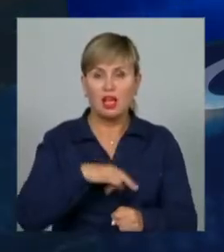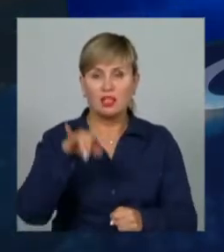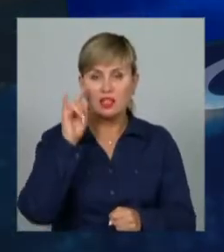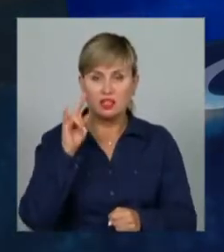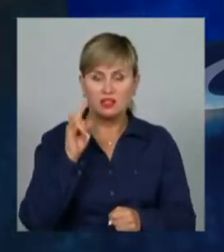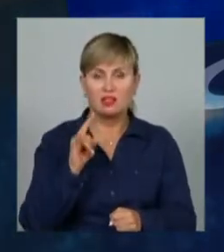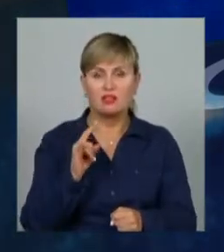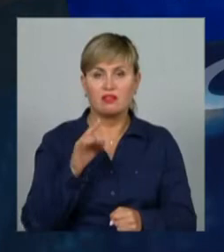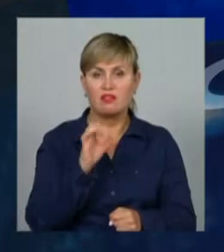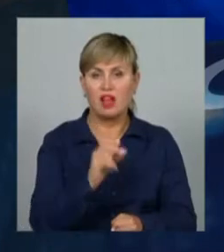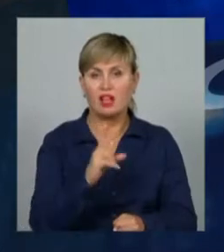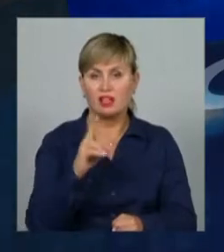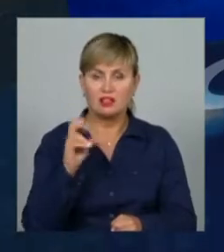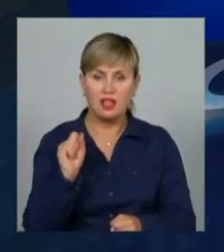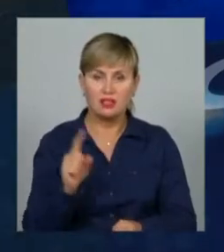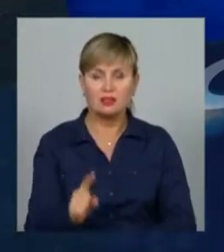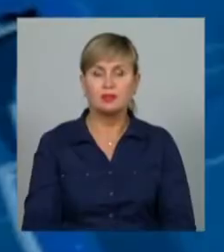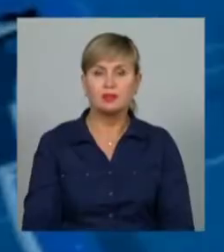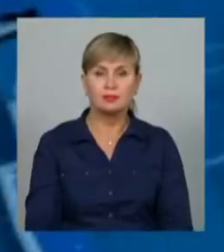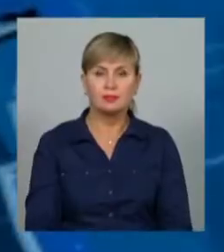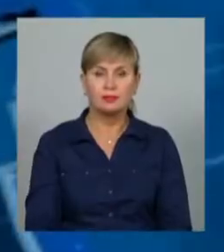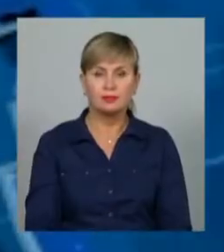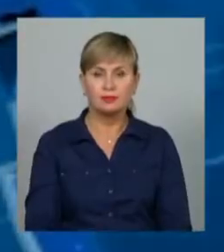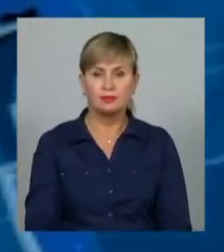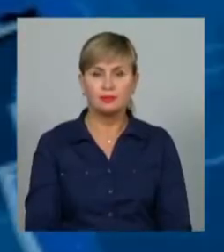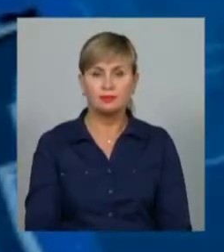Лесбек Кутумбетов, и мы продолжаем выпуск.